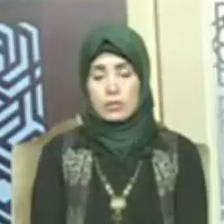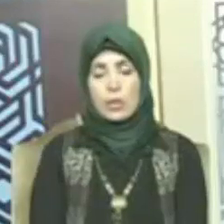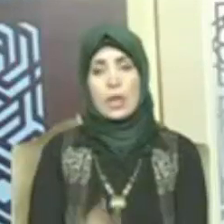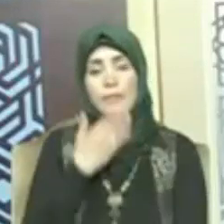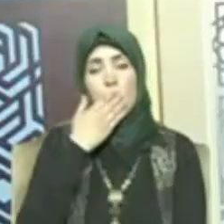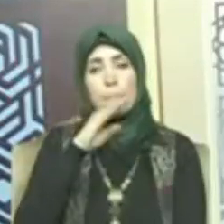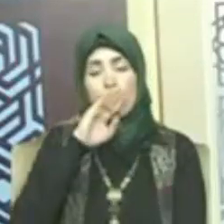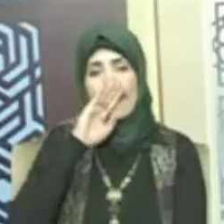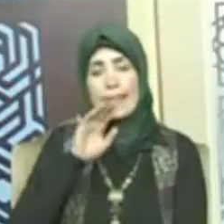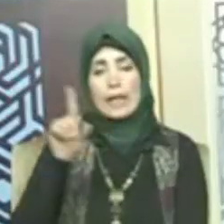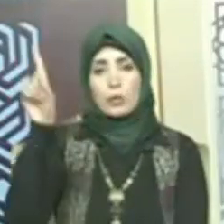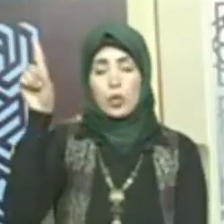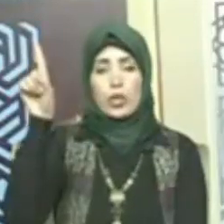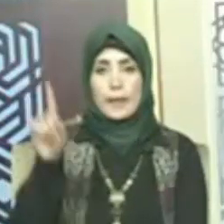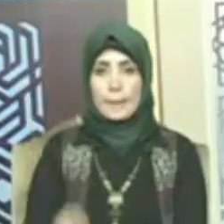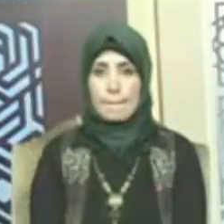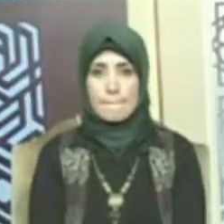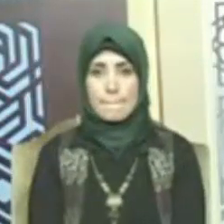الحمد لله،